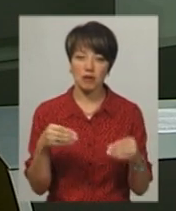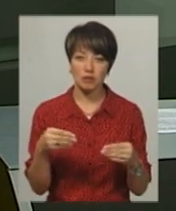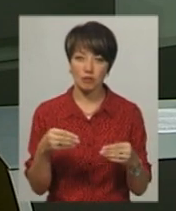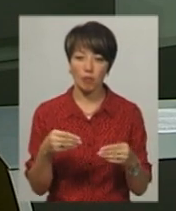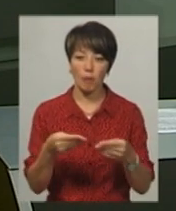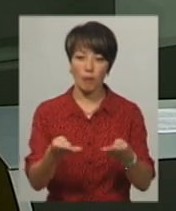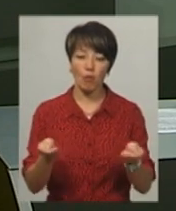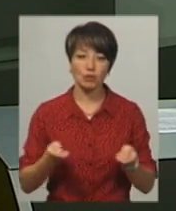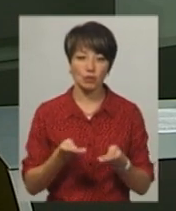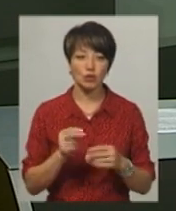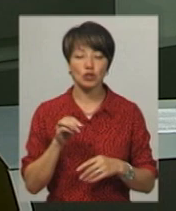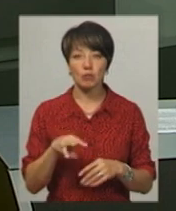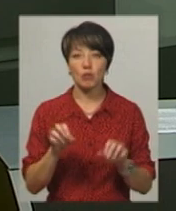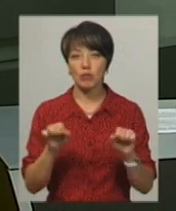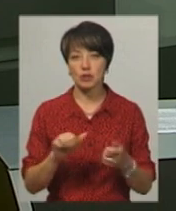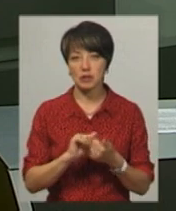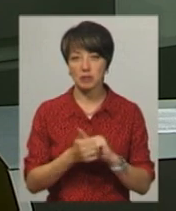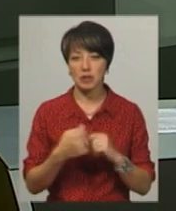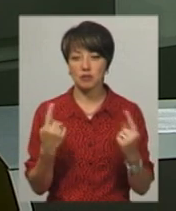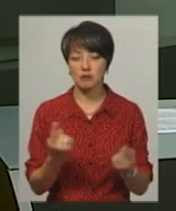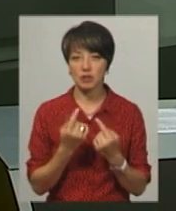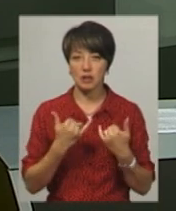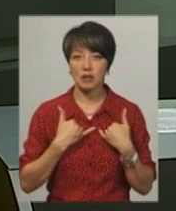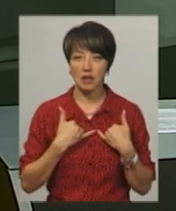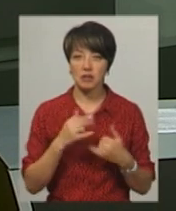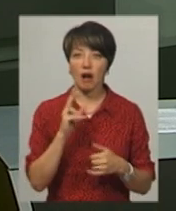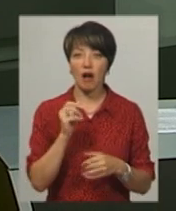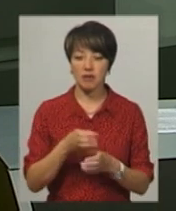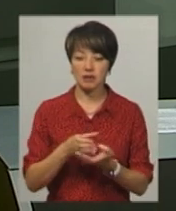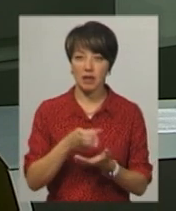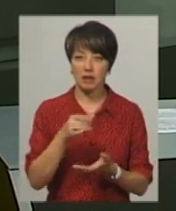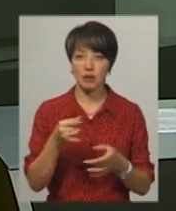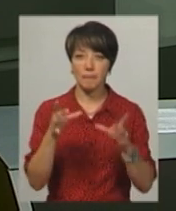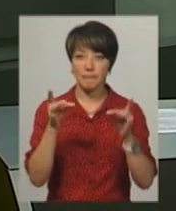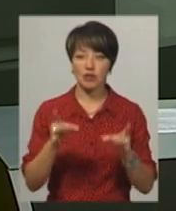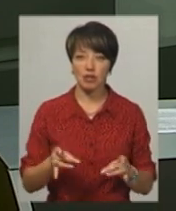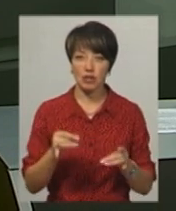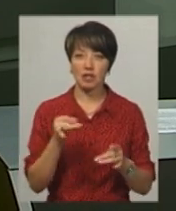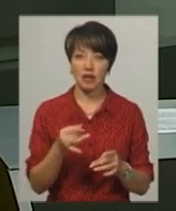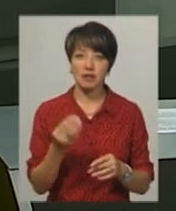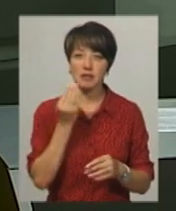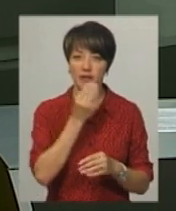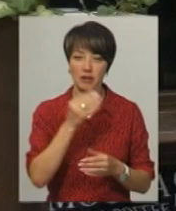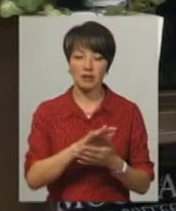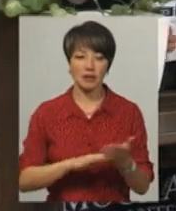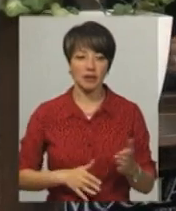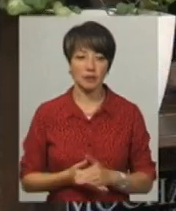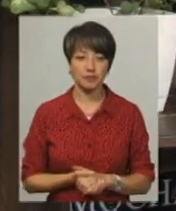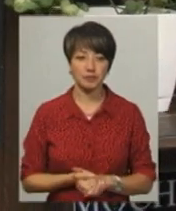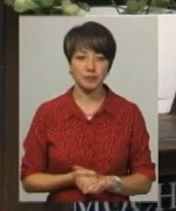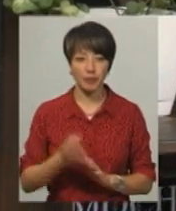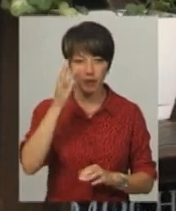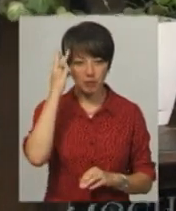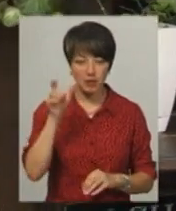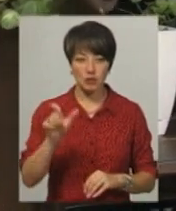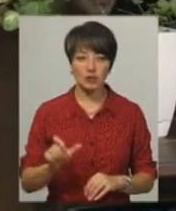пластикового посуду. Чим можна замінити звичні для нас кавові склянки, мішечки та вологі серветки – дивіться у сюжеті. Хмельничанка